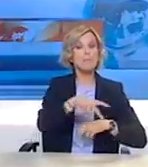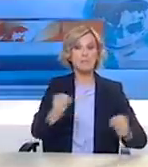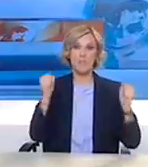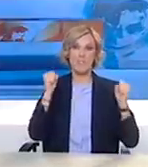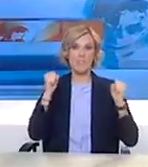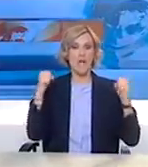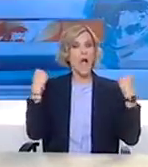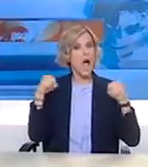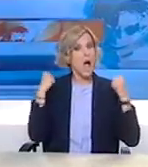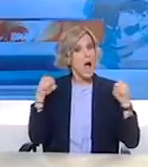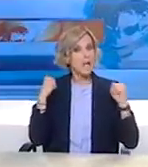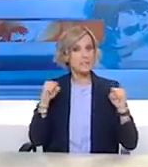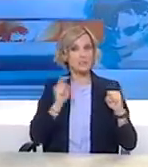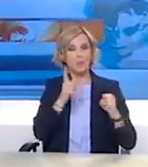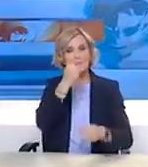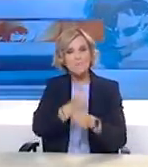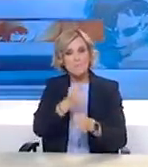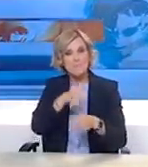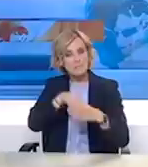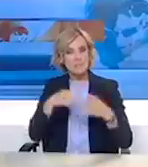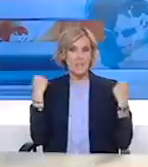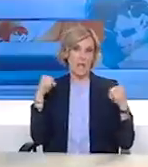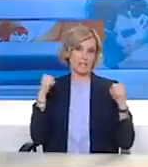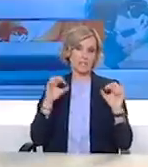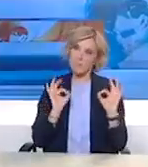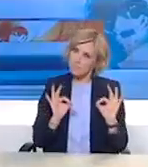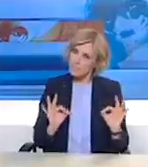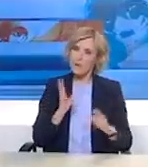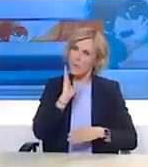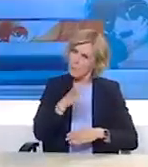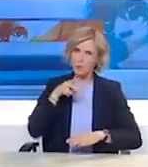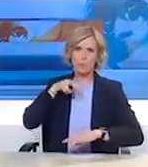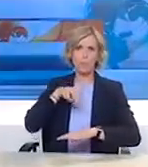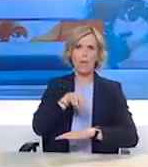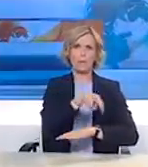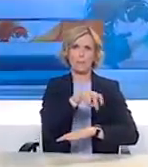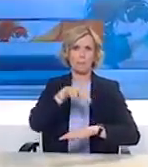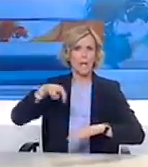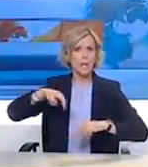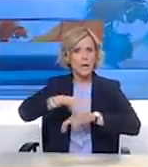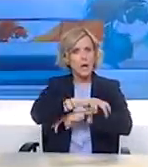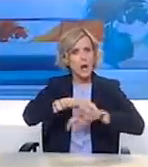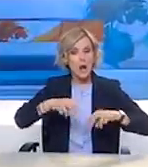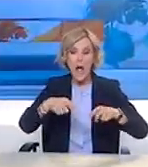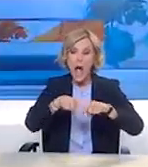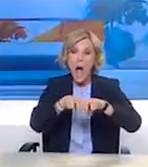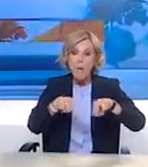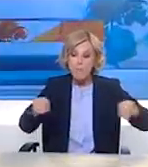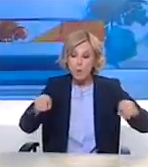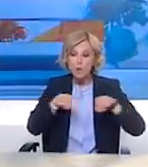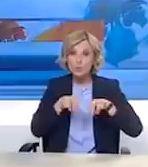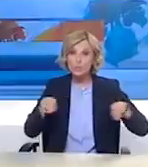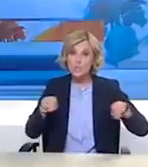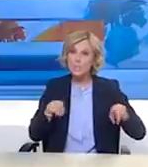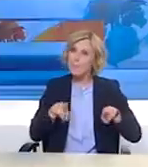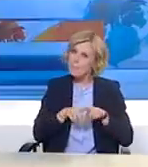Να ασκηθούμε λίγο περισσότερο από ό,τι στο σπίτι. Φυσικά και μπορούμε να περπατήσουμε τηρώντας τις αποστάσεις με